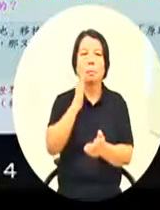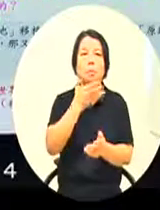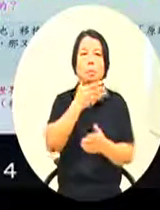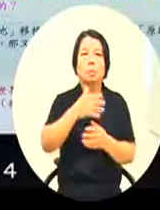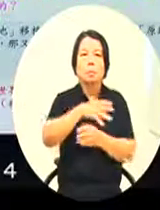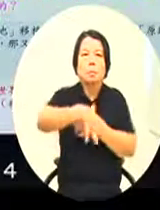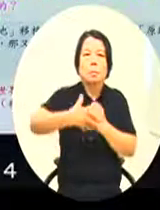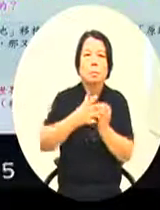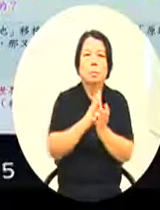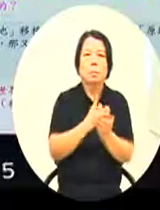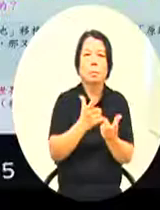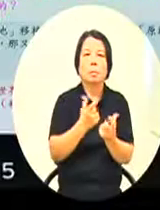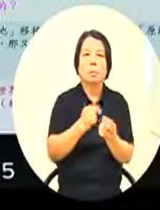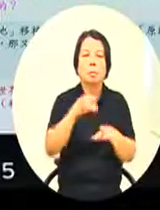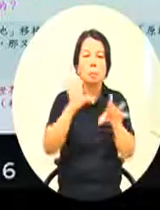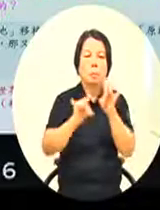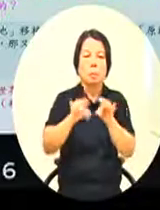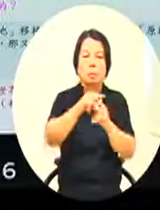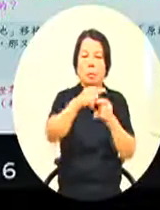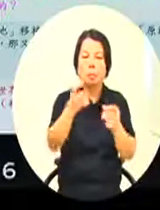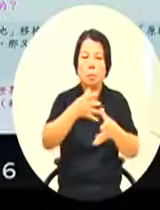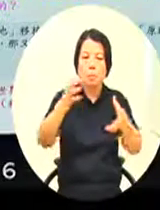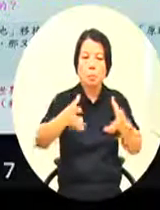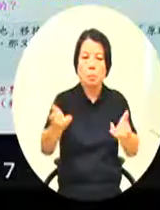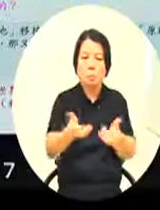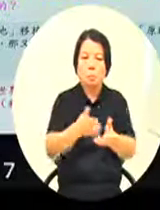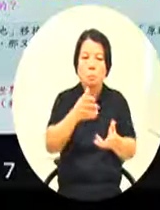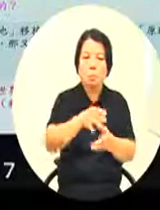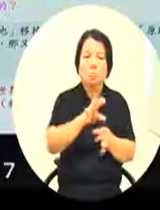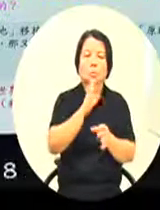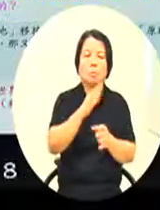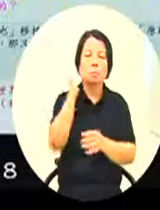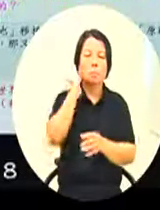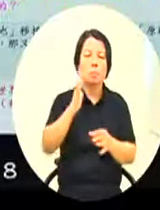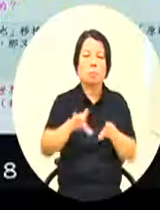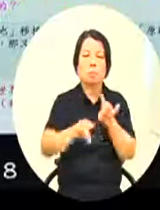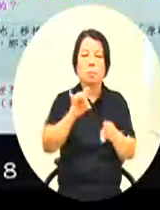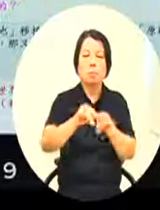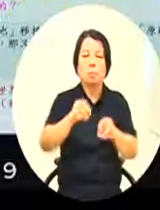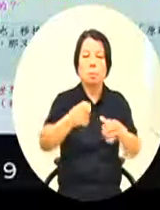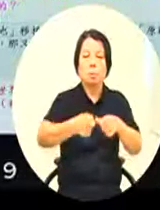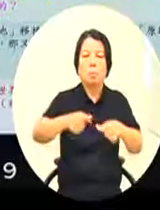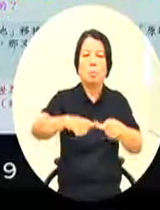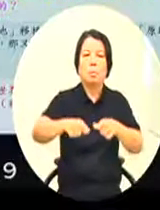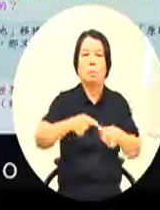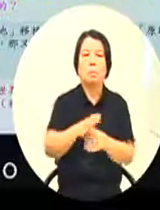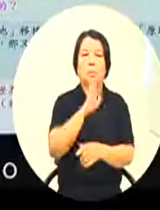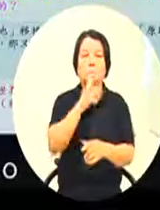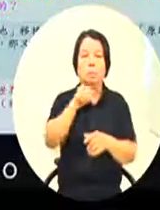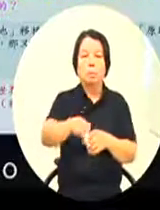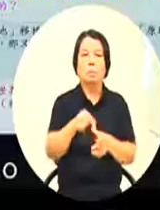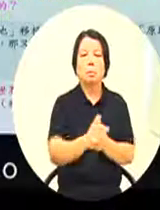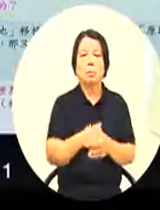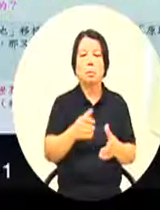么叫做水泥啊？难道盖了之后就叫做水泥公园吗？难道这个建筑物是用纸做的